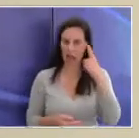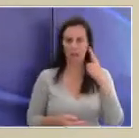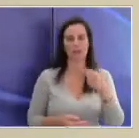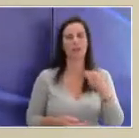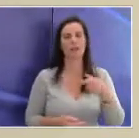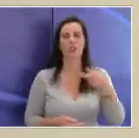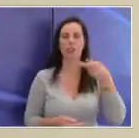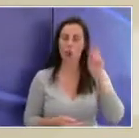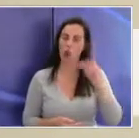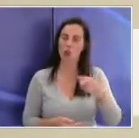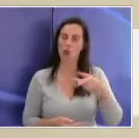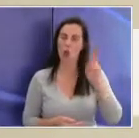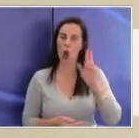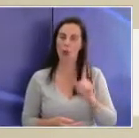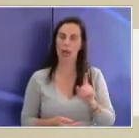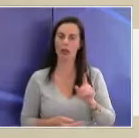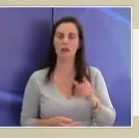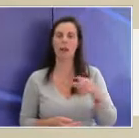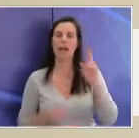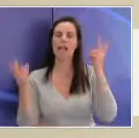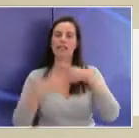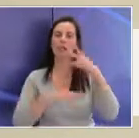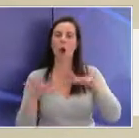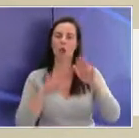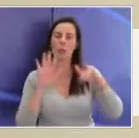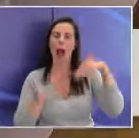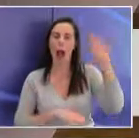נו, באמת, וללכת... הוא אומר משהו ארטילאי.